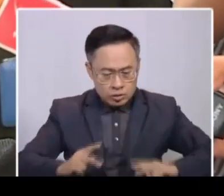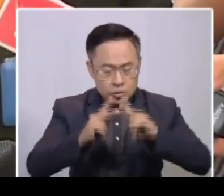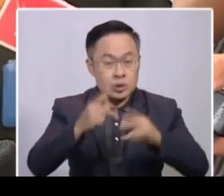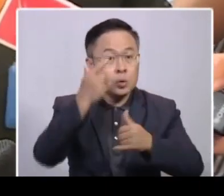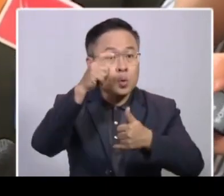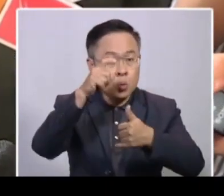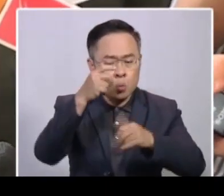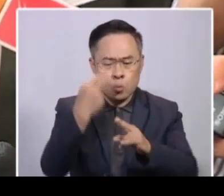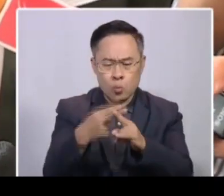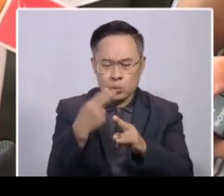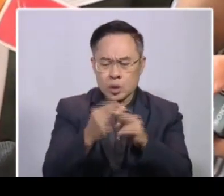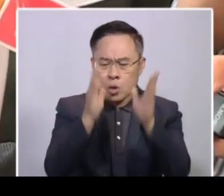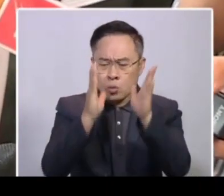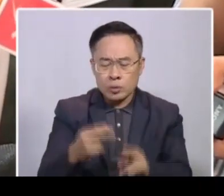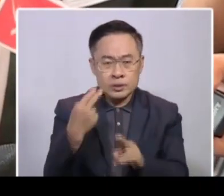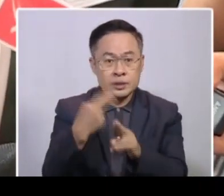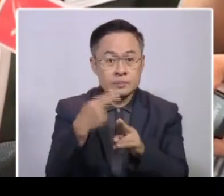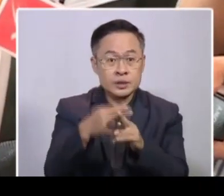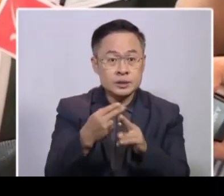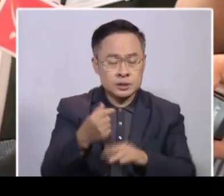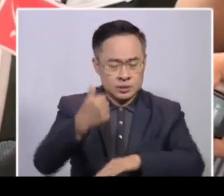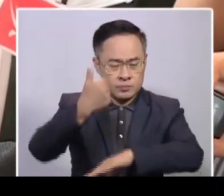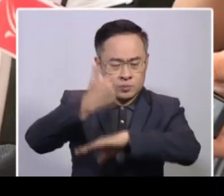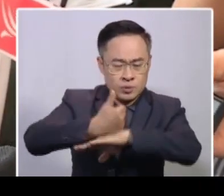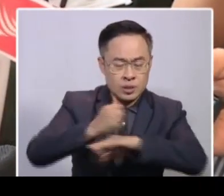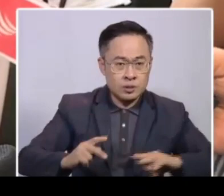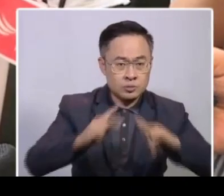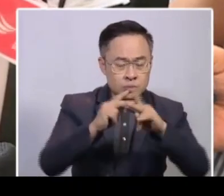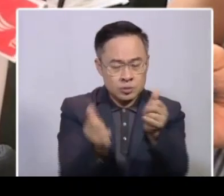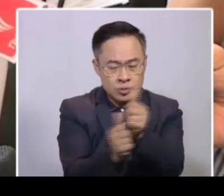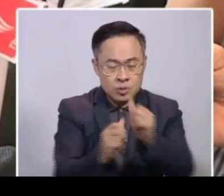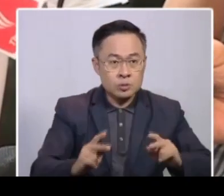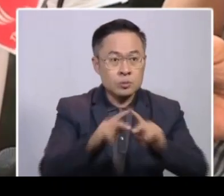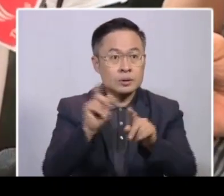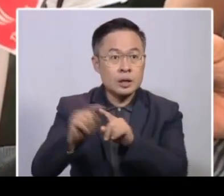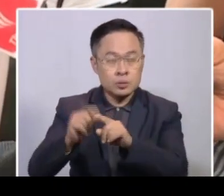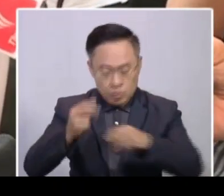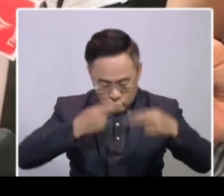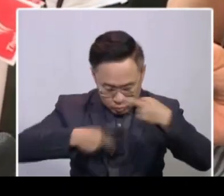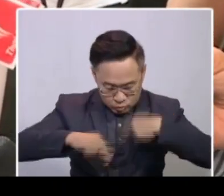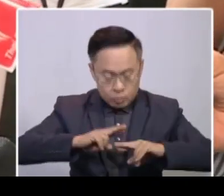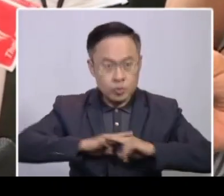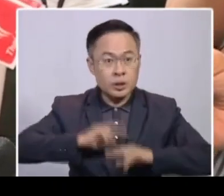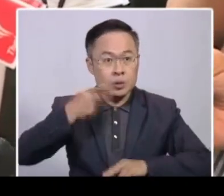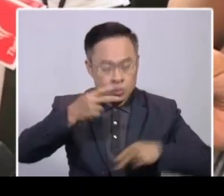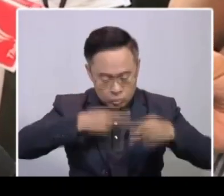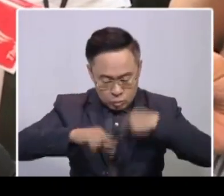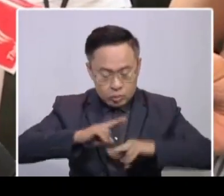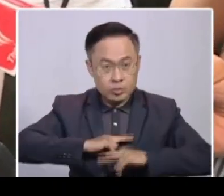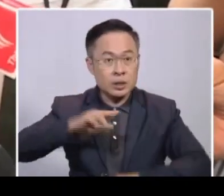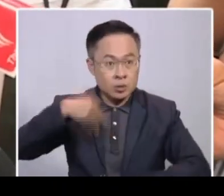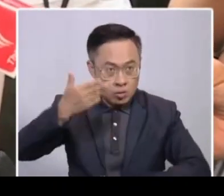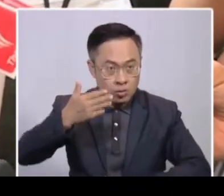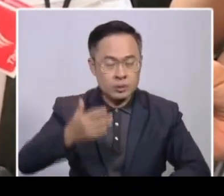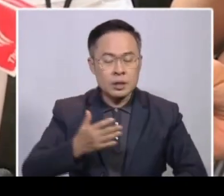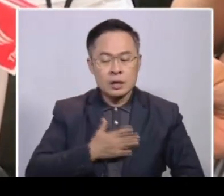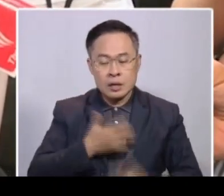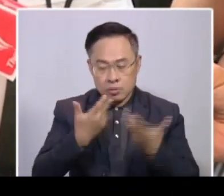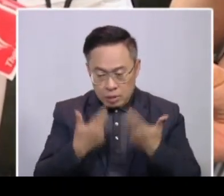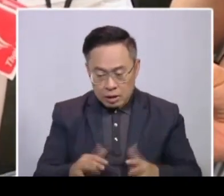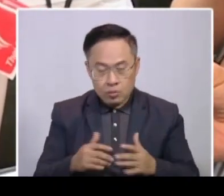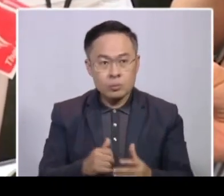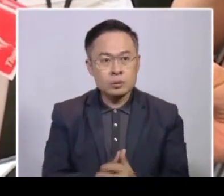รับรองตัวเองมาด้วยแล้วก็ในส่วนของสรคก็จะตรวจซ้ำอีกครั้งหนึ่งในบางประ